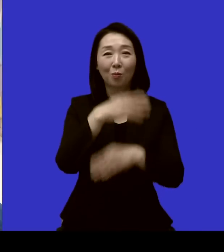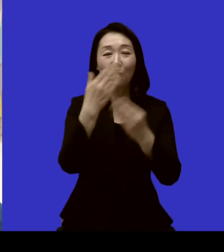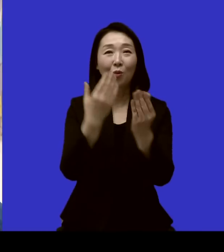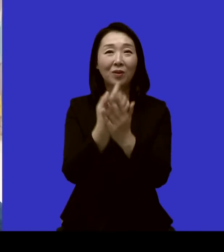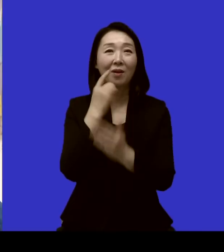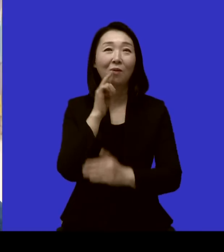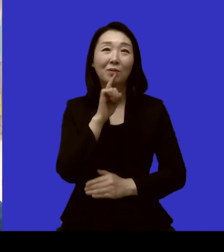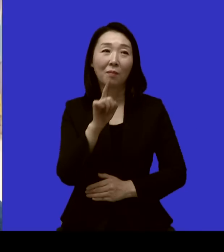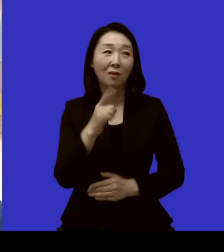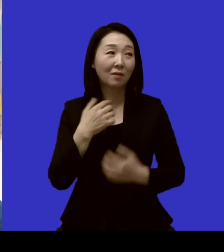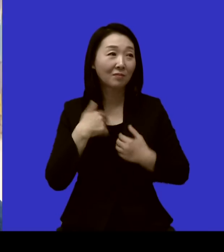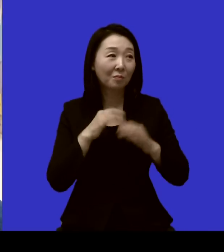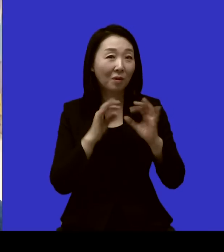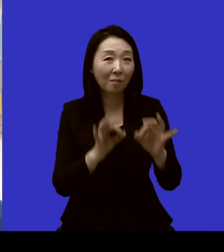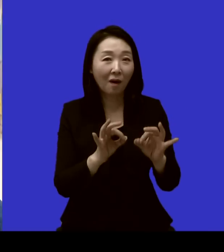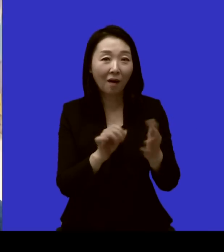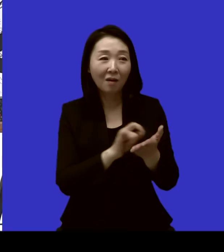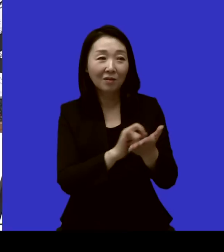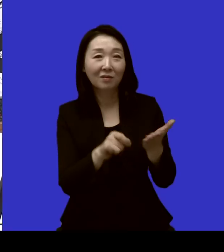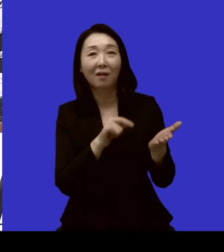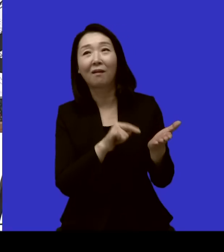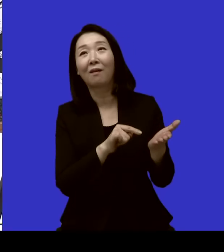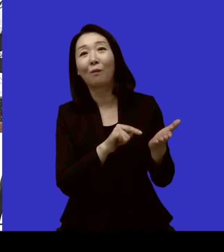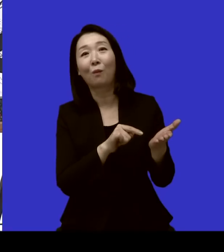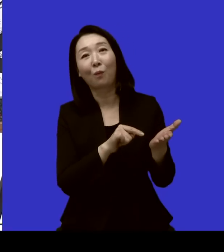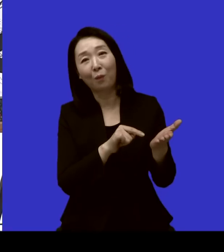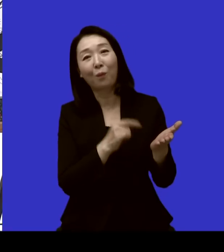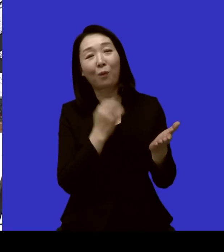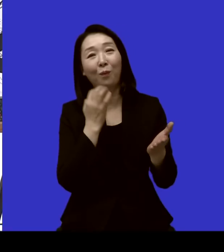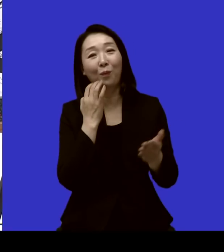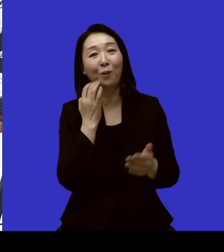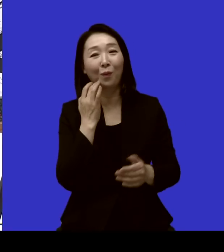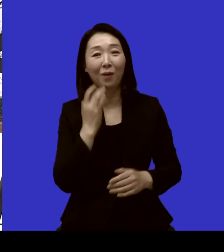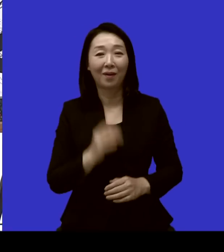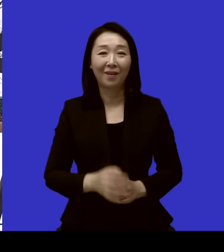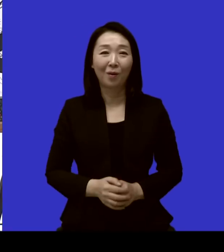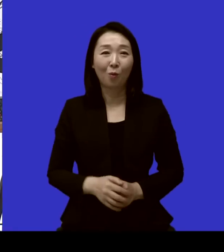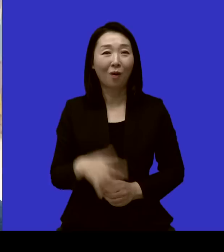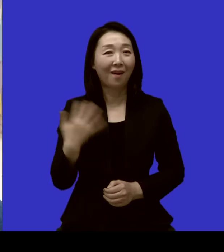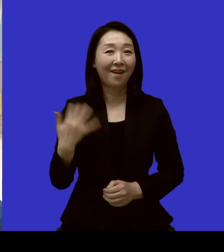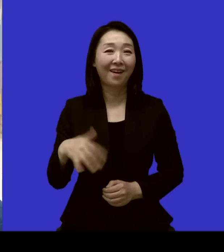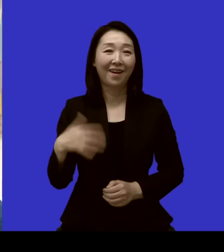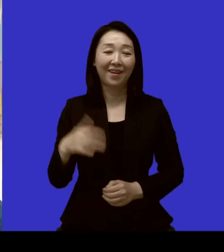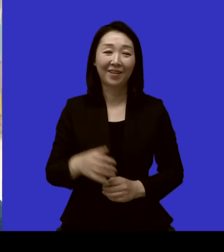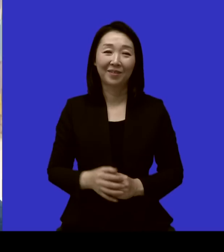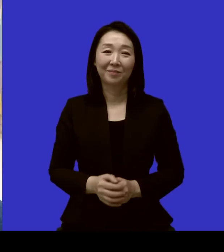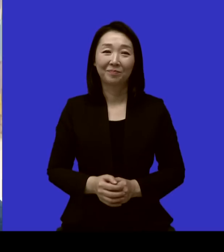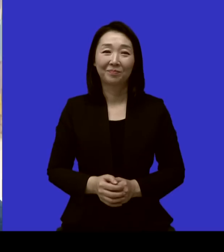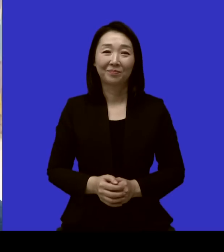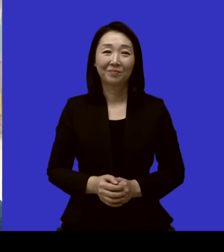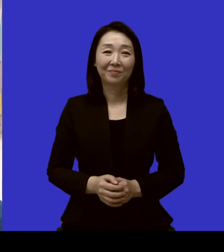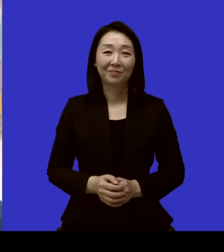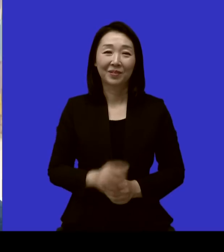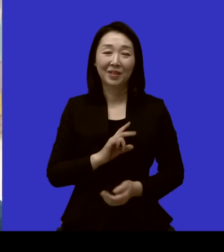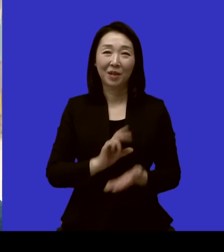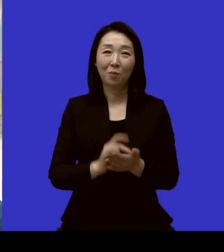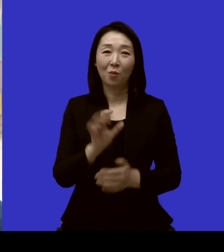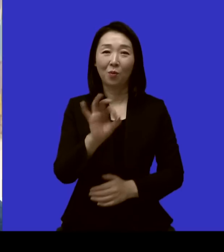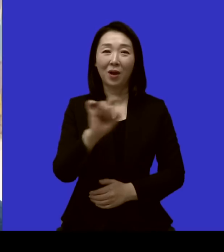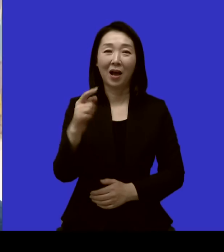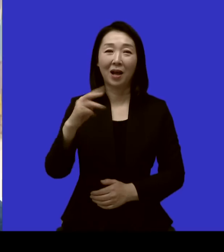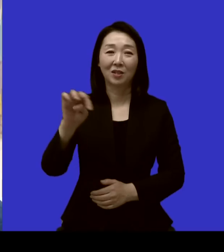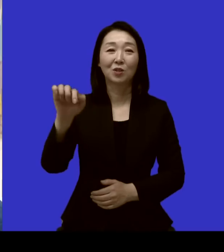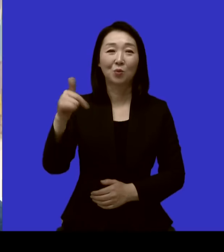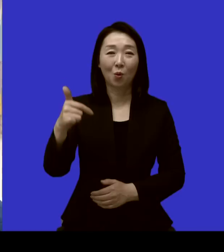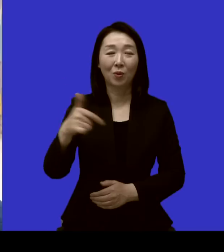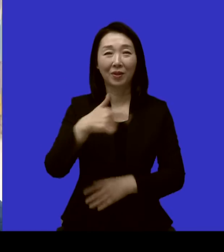봤는데 감사합니다. 이걸 또 쓰신 분이시더라고요. 네. 왜요? 너무 대단하시다. 네. 아르고는 대본을 직접 집필했고요. 예. 모두의